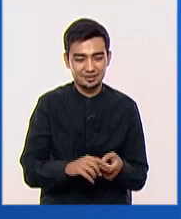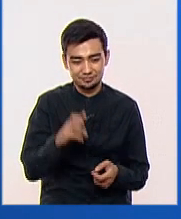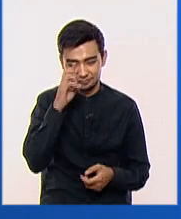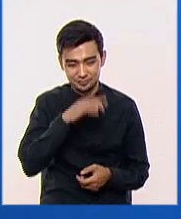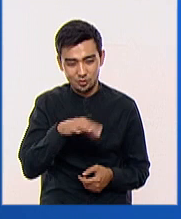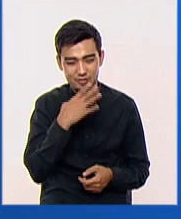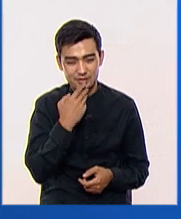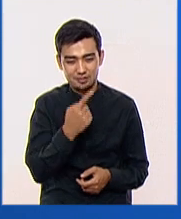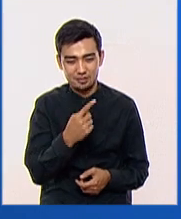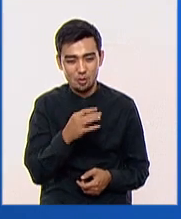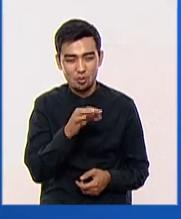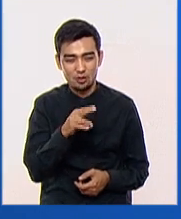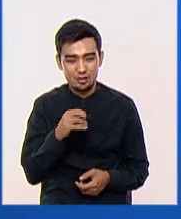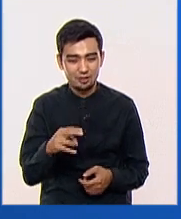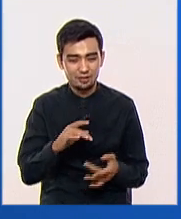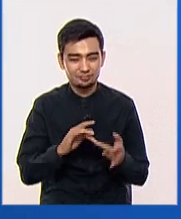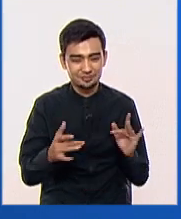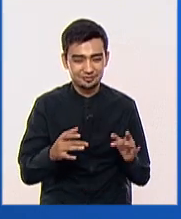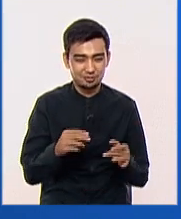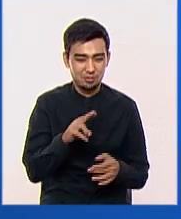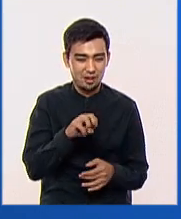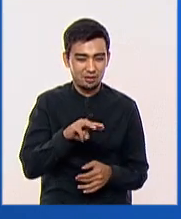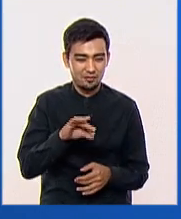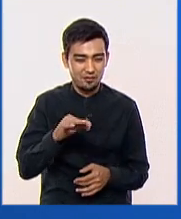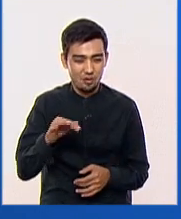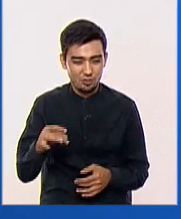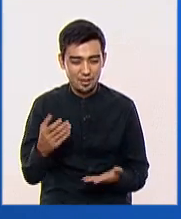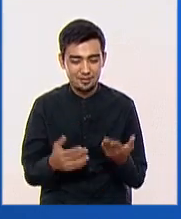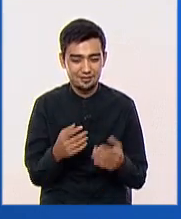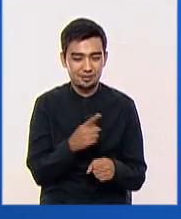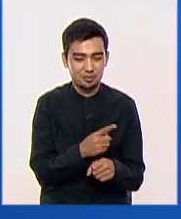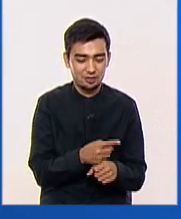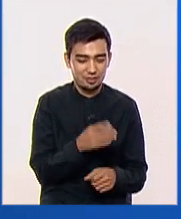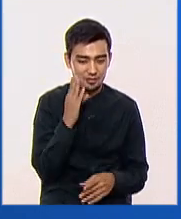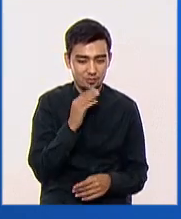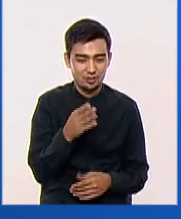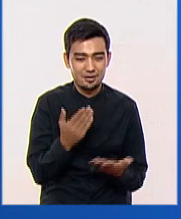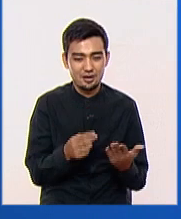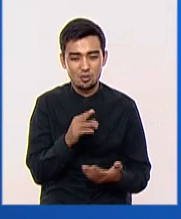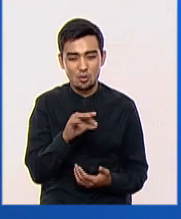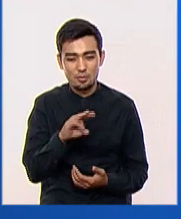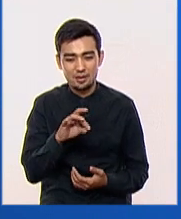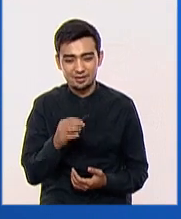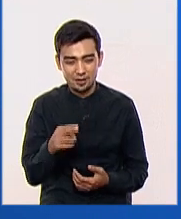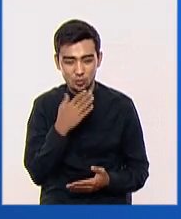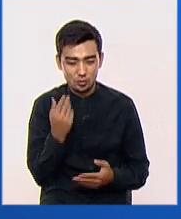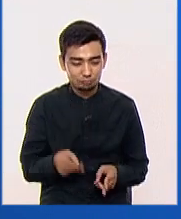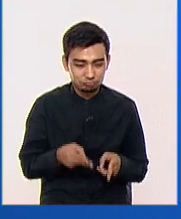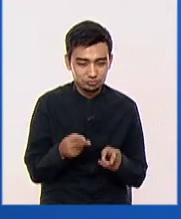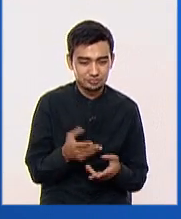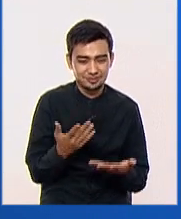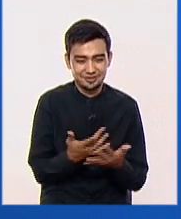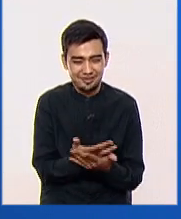аумағында шетелдік онлайн платформаның немесе жедел хабар алмасу қызметіне шектеу қойылады. Сондай-ақ коммерциялық емес ұйымдардың терроризмді